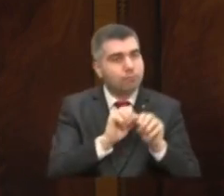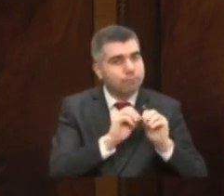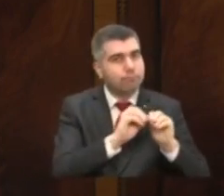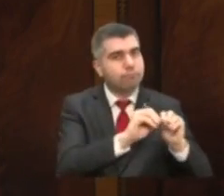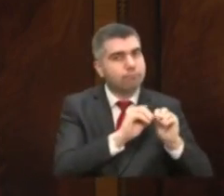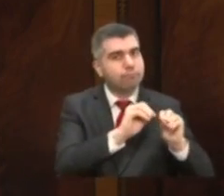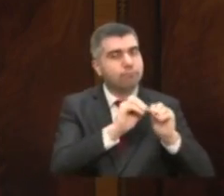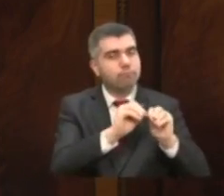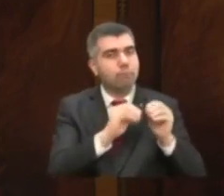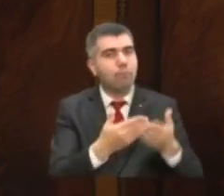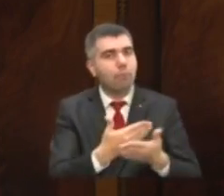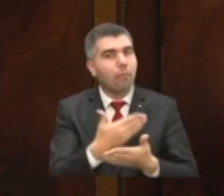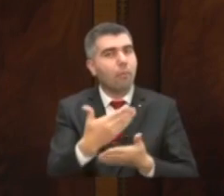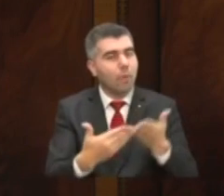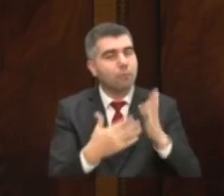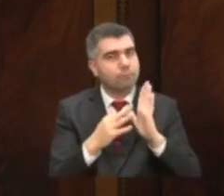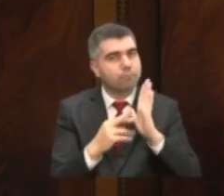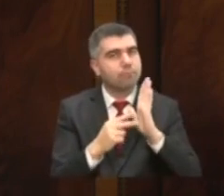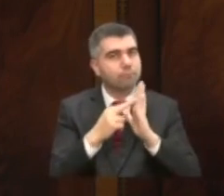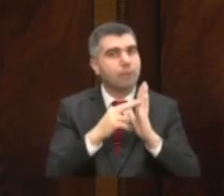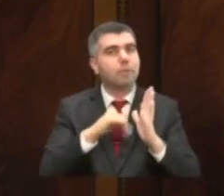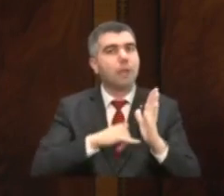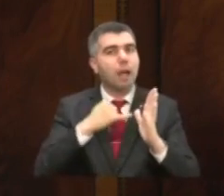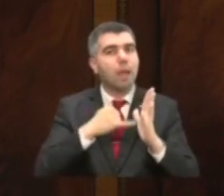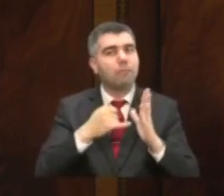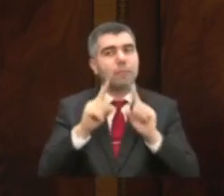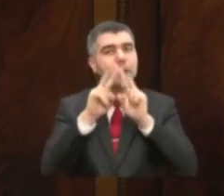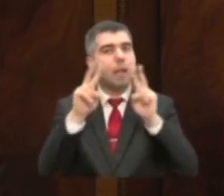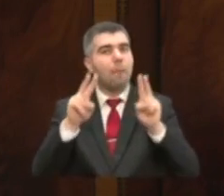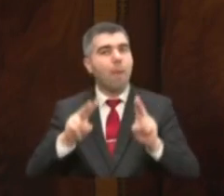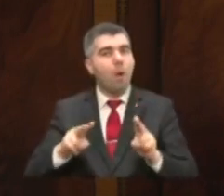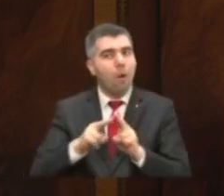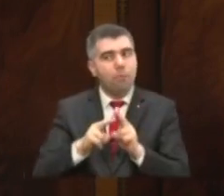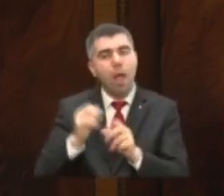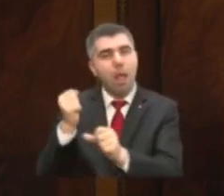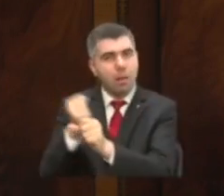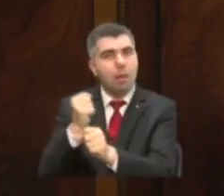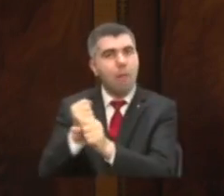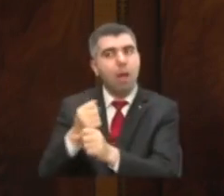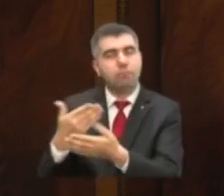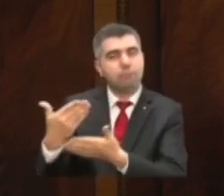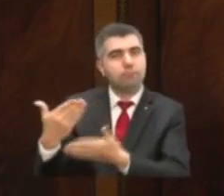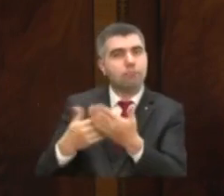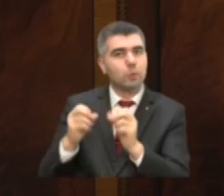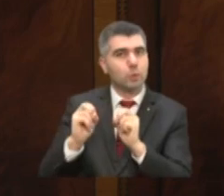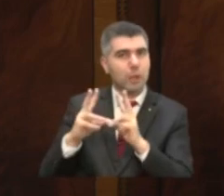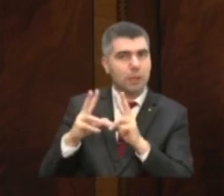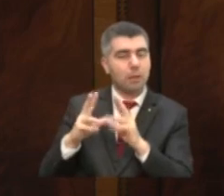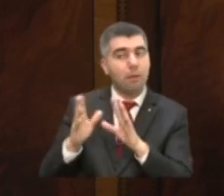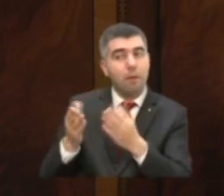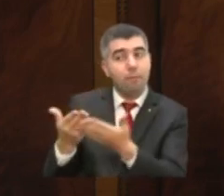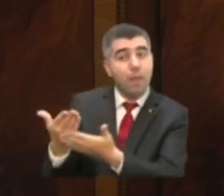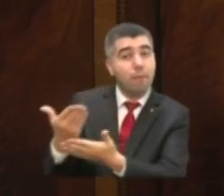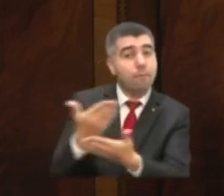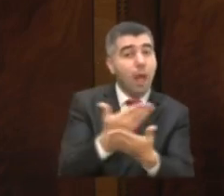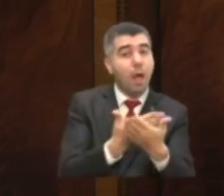من الأمور المرتبطة بالتكوين المهني، وبطبيعة الحال تنويع العرض ديال التكوين المهني بالتنسيق مع مختلف القطاعات